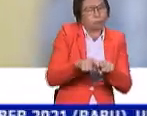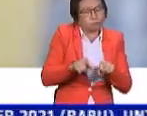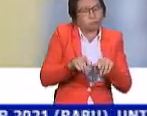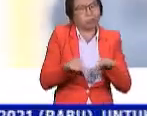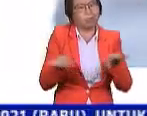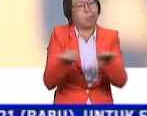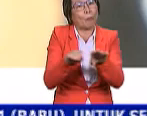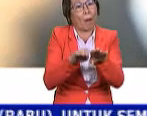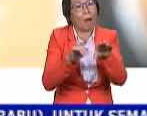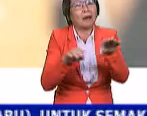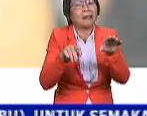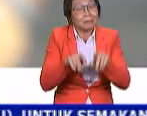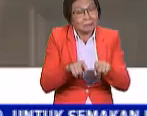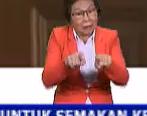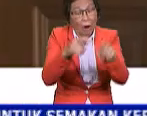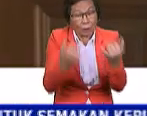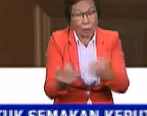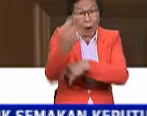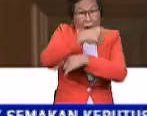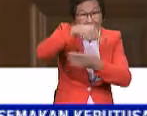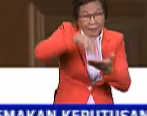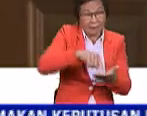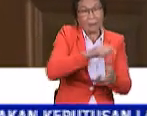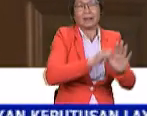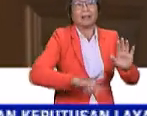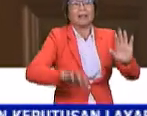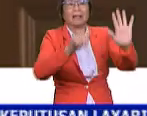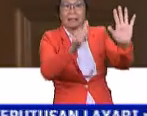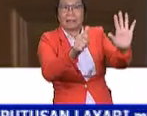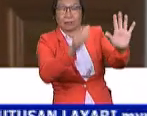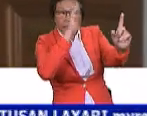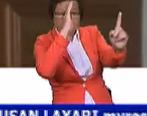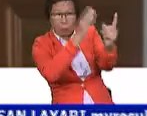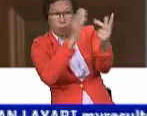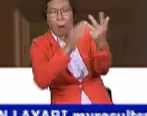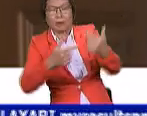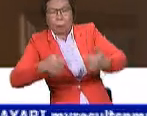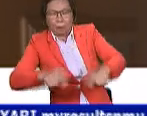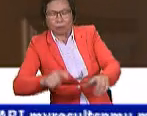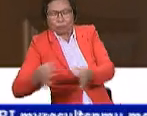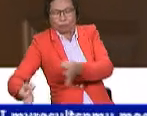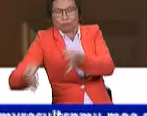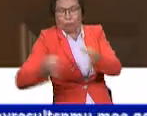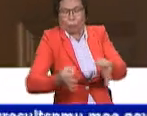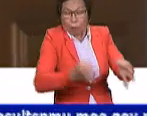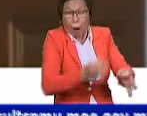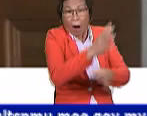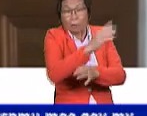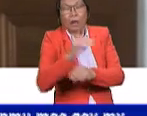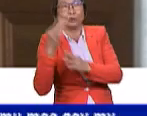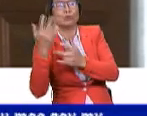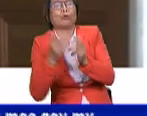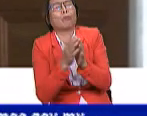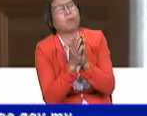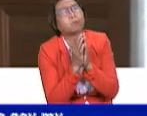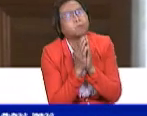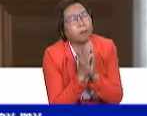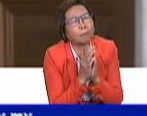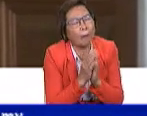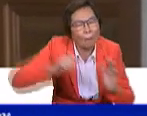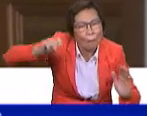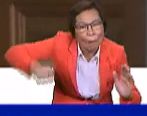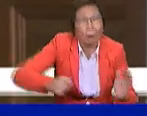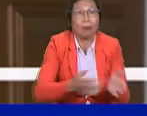hari ini pelaksanaan hukuman bagi ke-66 tertuduh dibenarkan ditangguhkan Sementara menunggu rayuan di